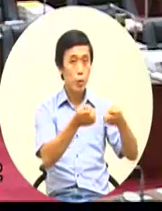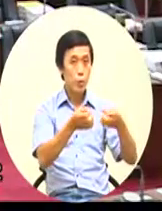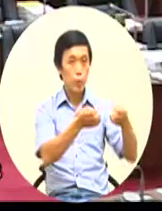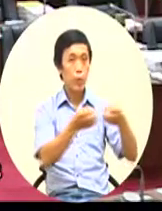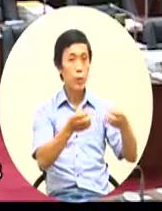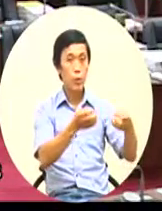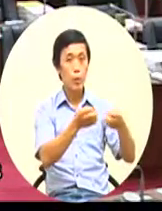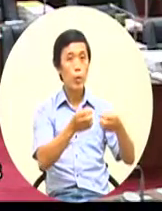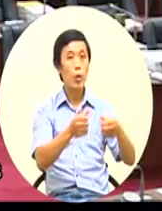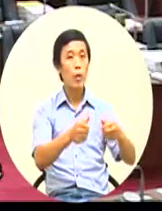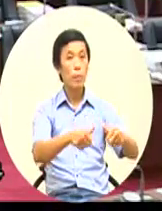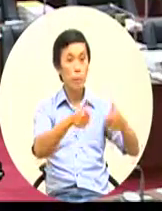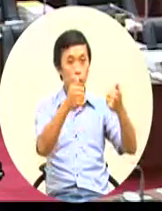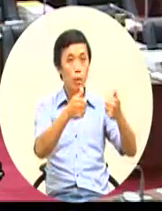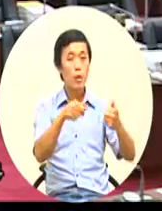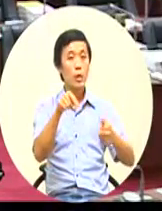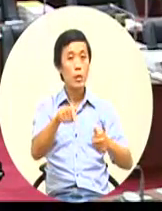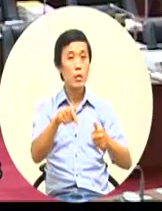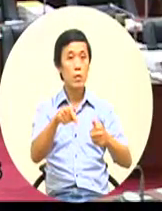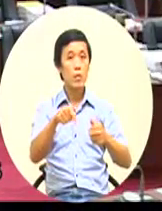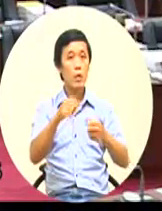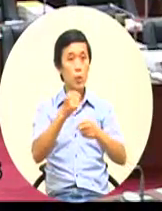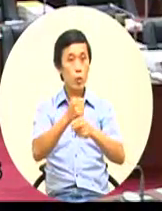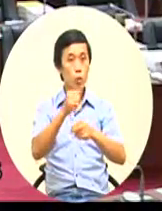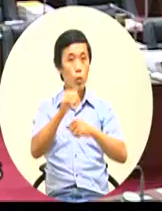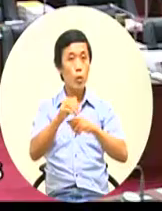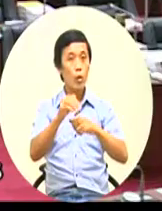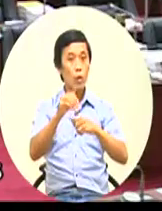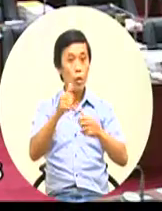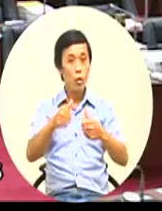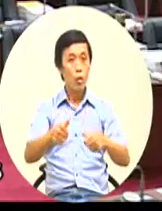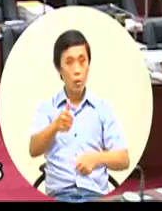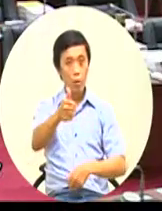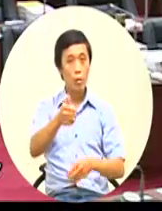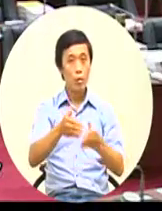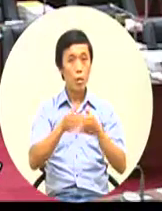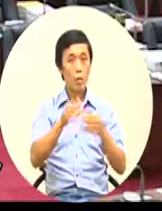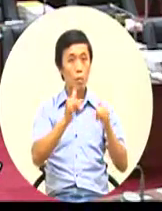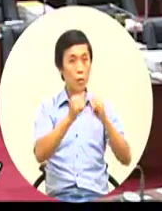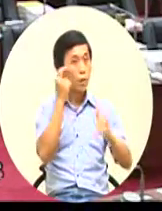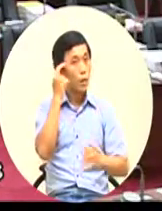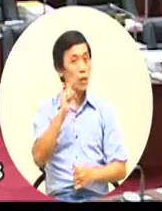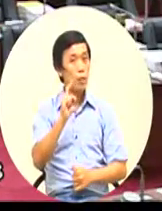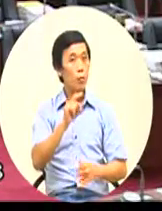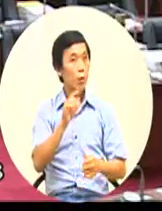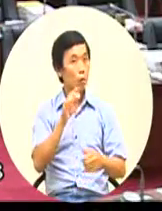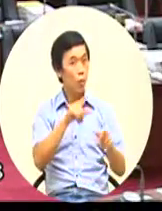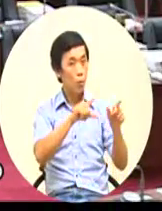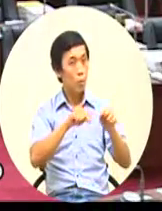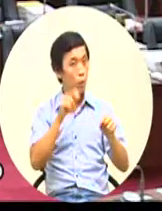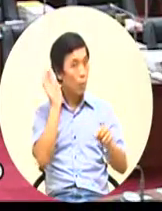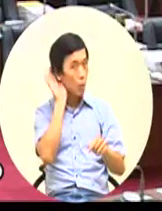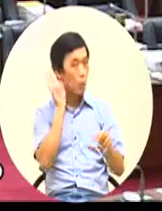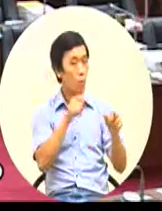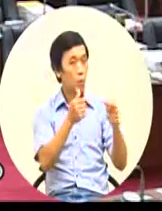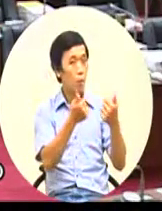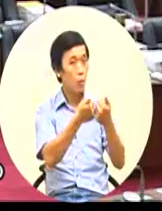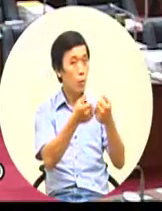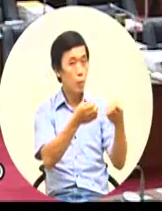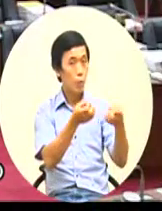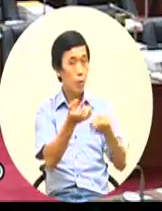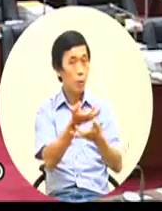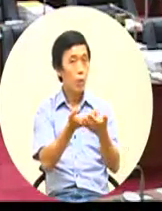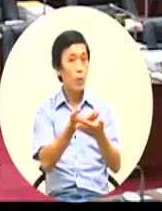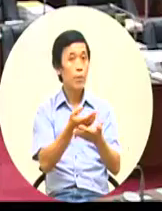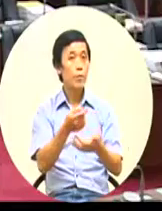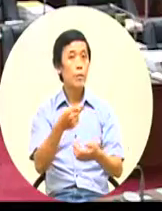一定要做好，善听民意的这个意见啊！但是我嘛要拜托各个其他党籍的议